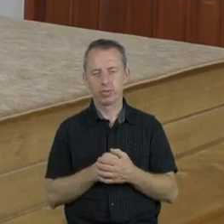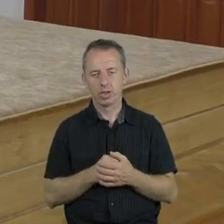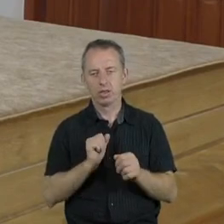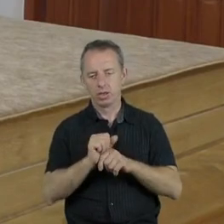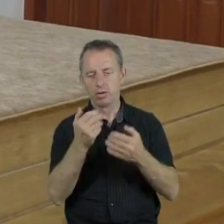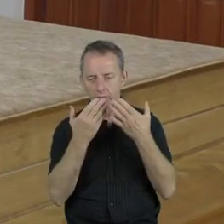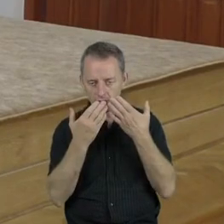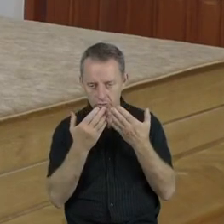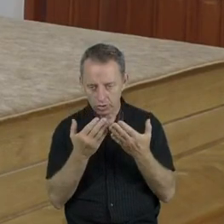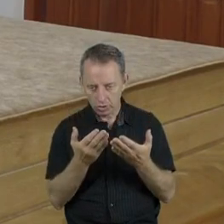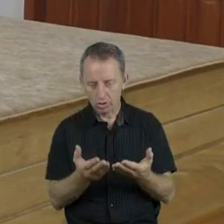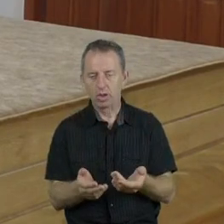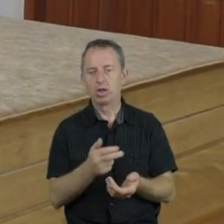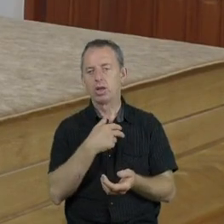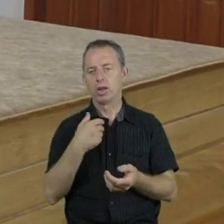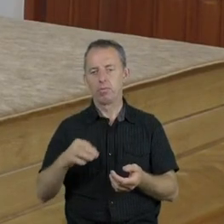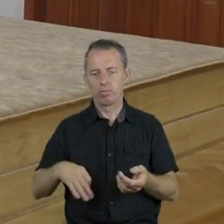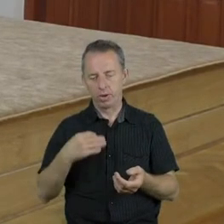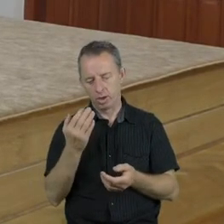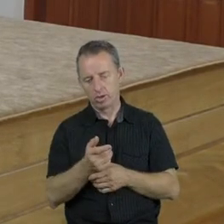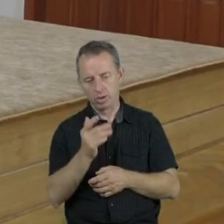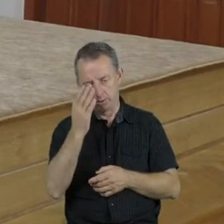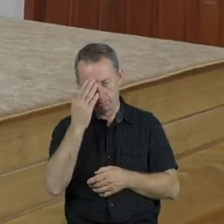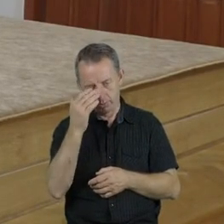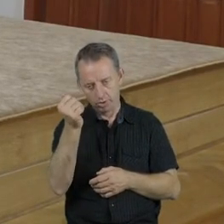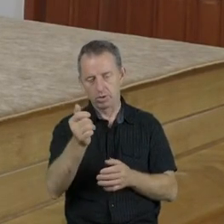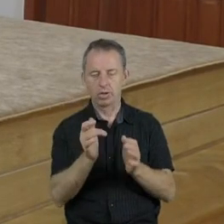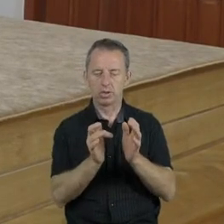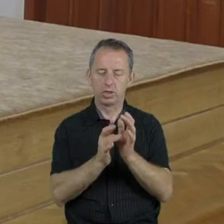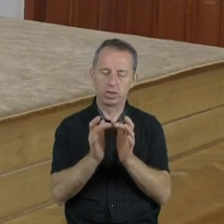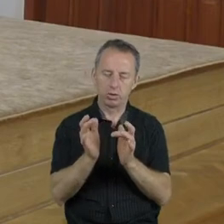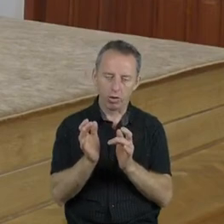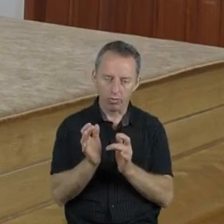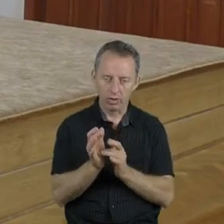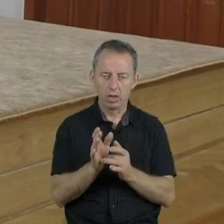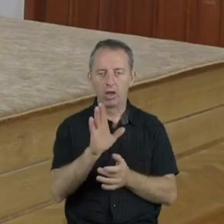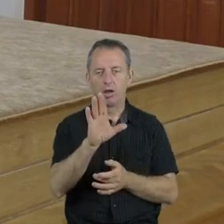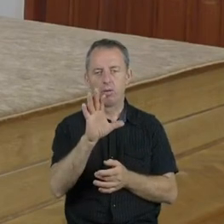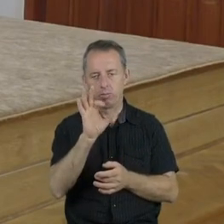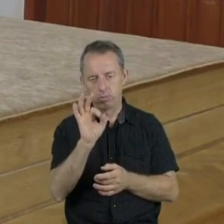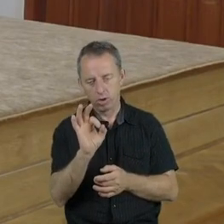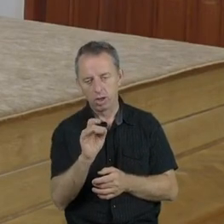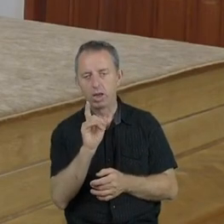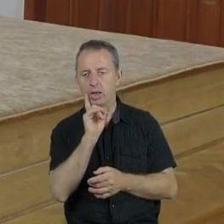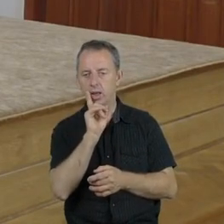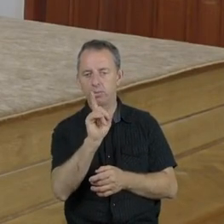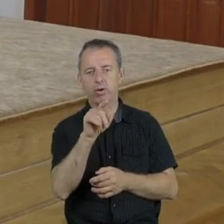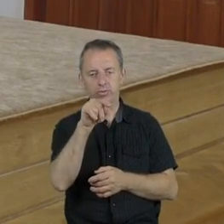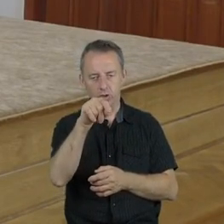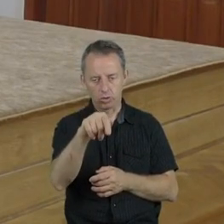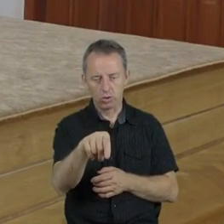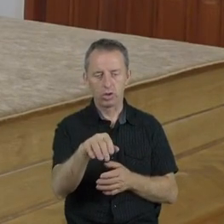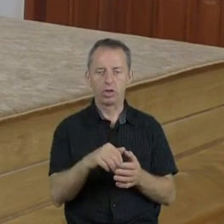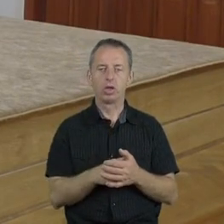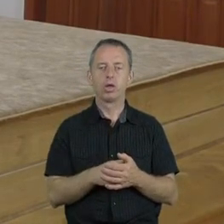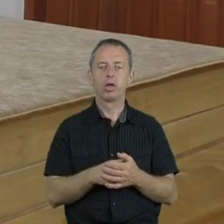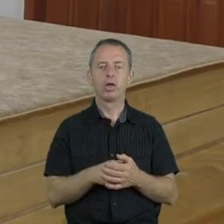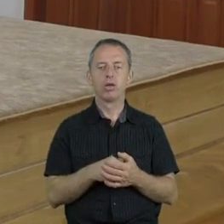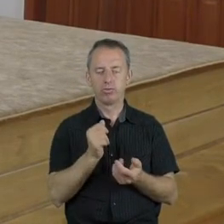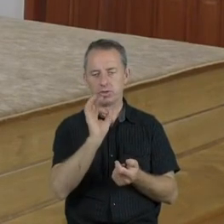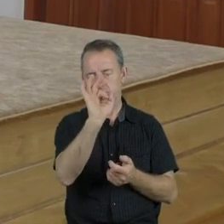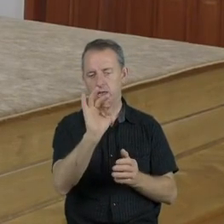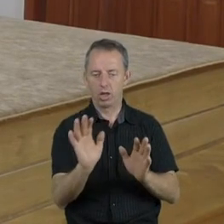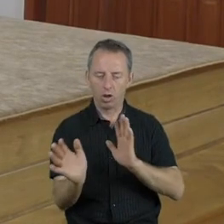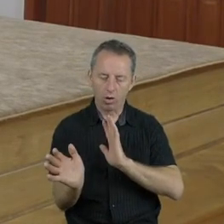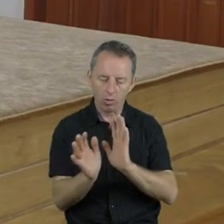bardzo wdzięczna naszemu Panu i Mistrzowi, Panu Jezusowi, bo tak naprawdę to dzięki Jego opiece i